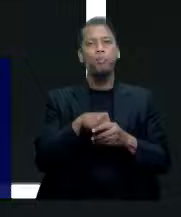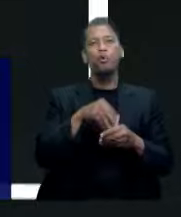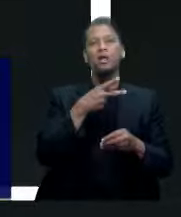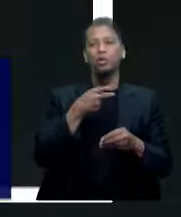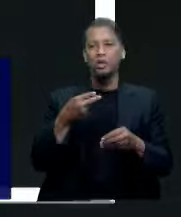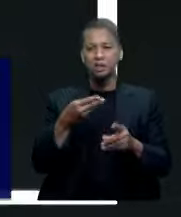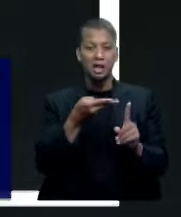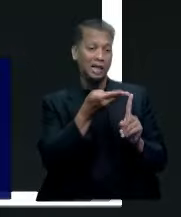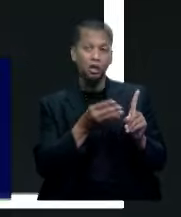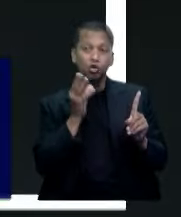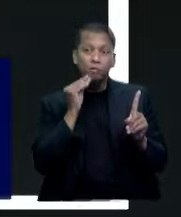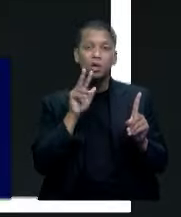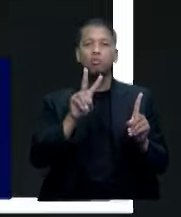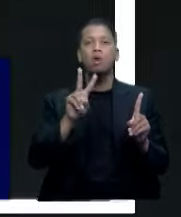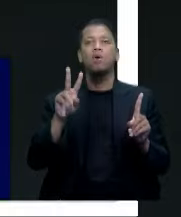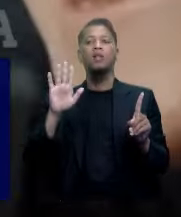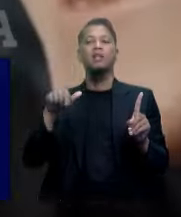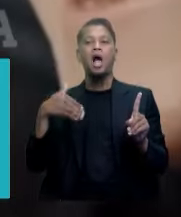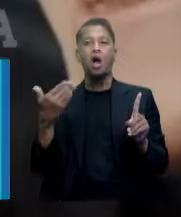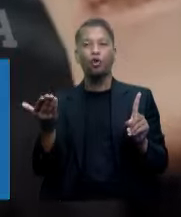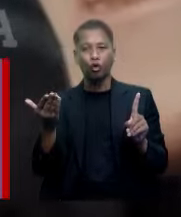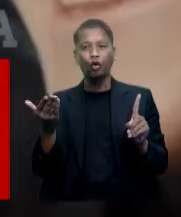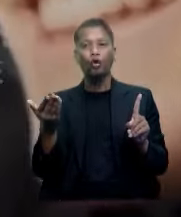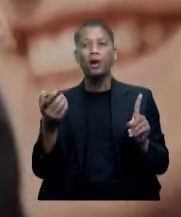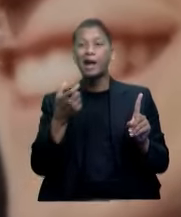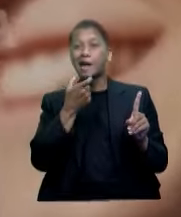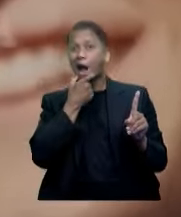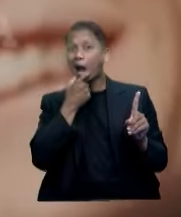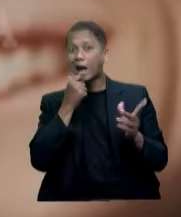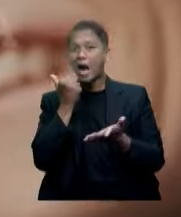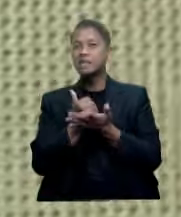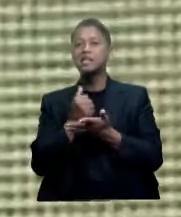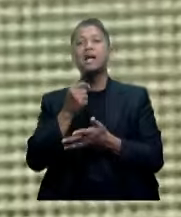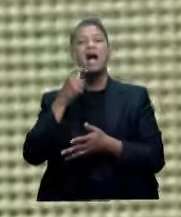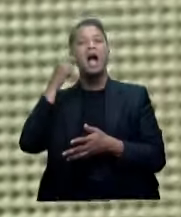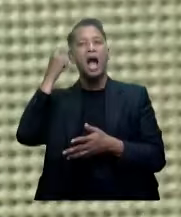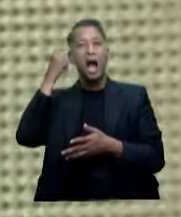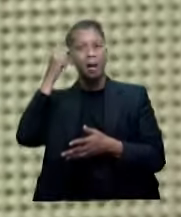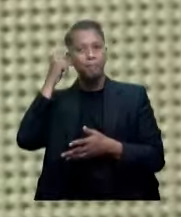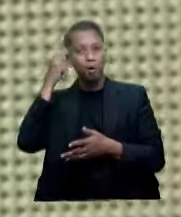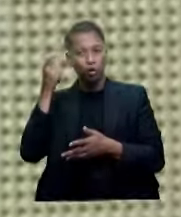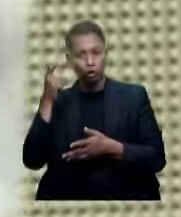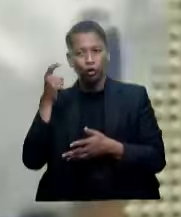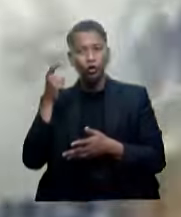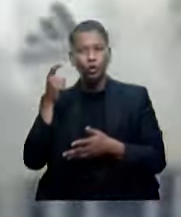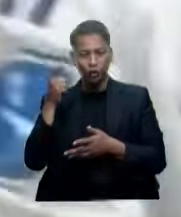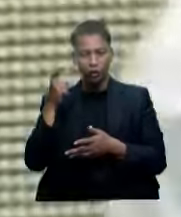tahun berdarah Ambon dari kakeknya ini akan menjadi andalan di lini pertahanan skuad Garuda.